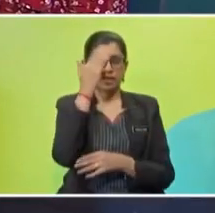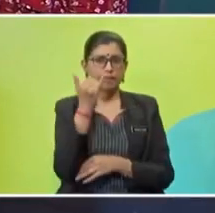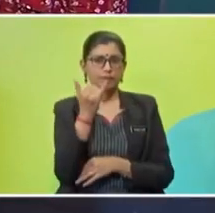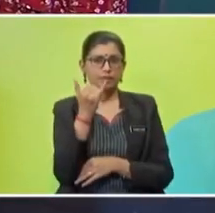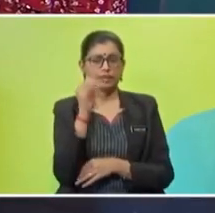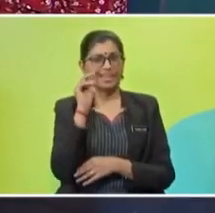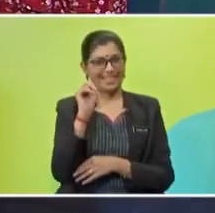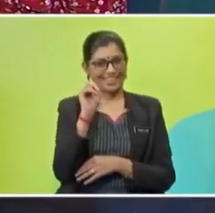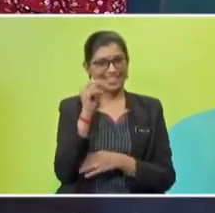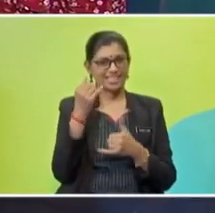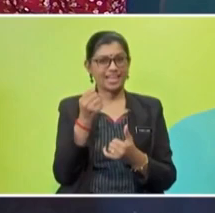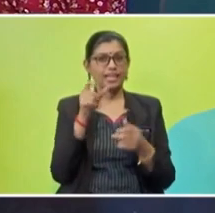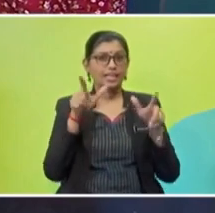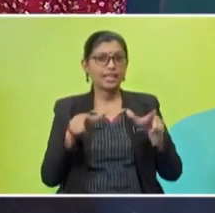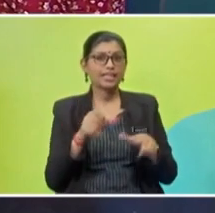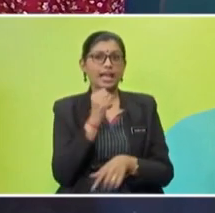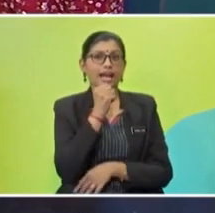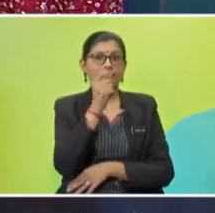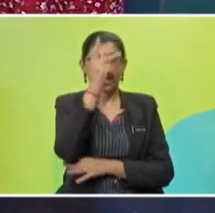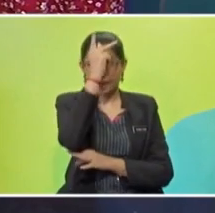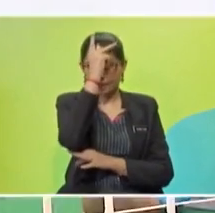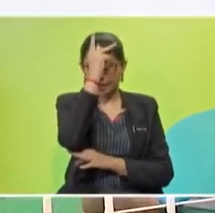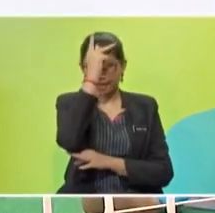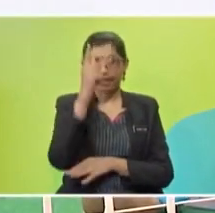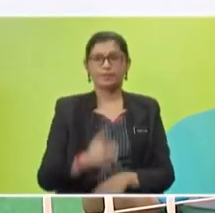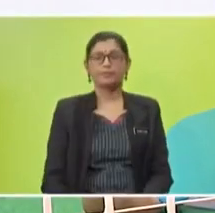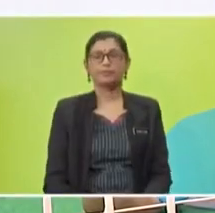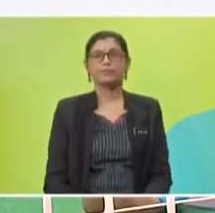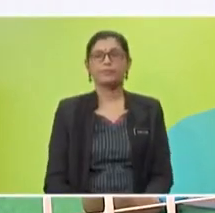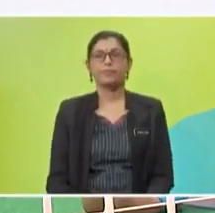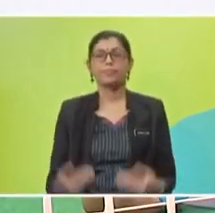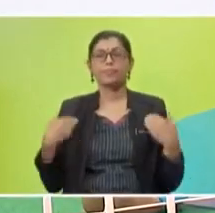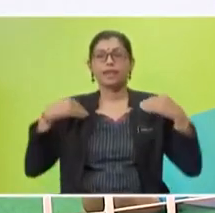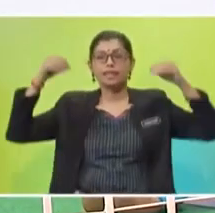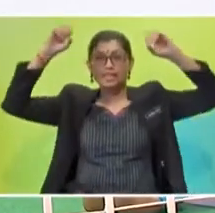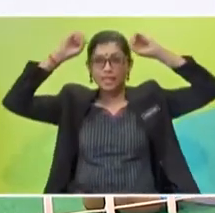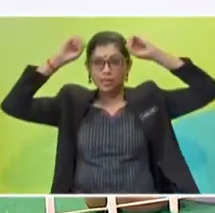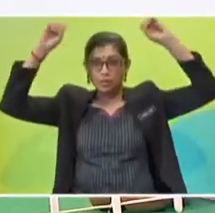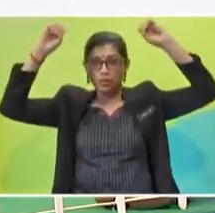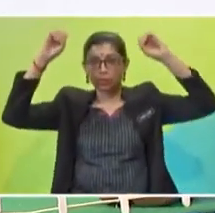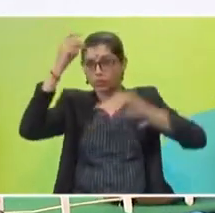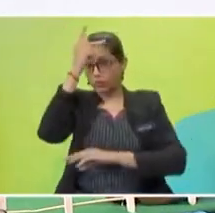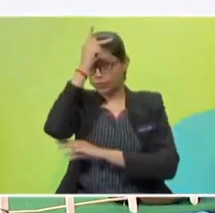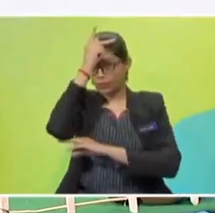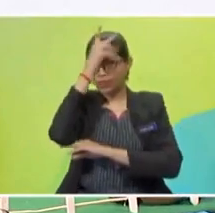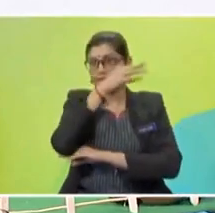kambing dan janggut duduk dan janggut